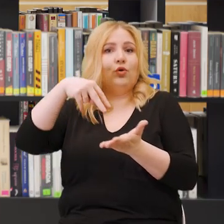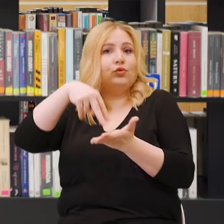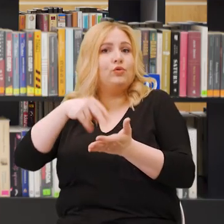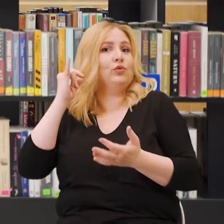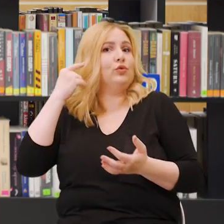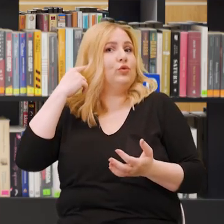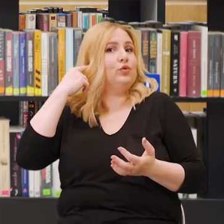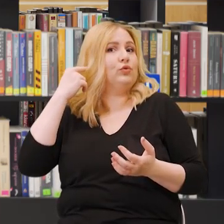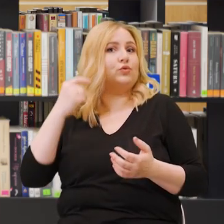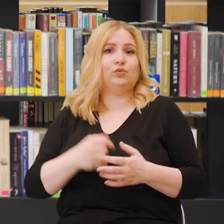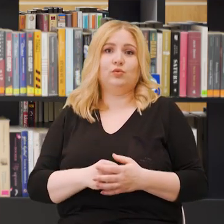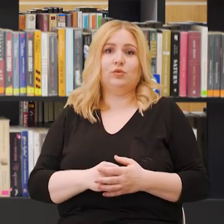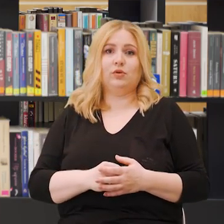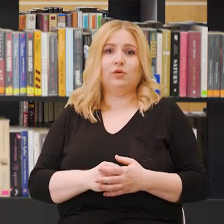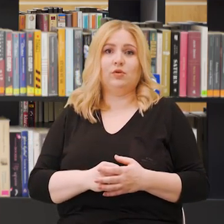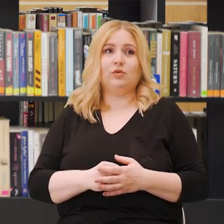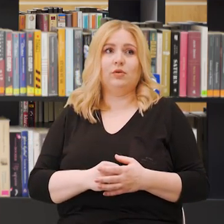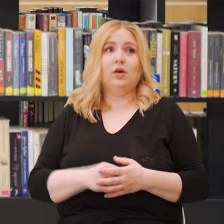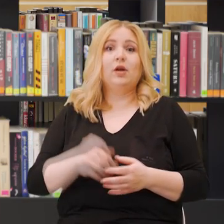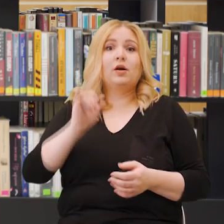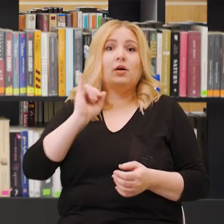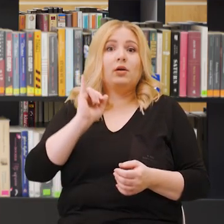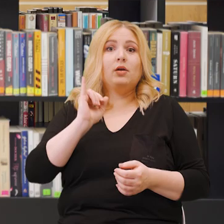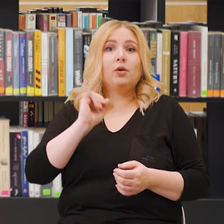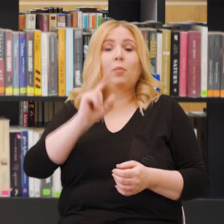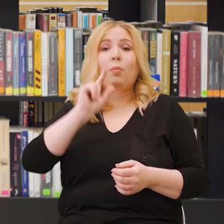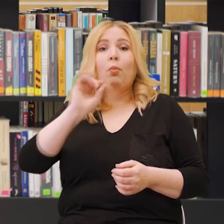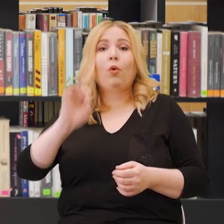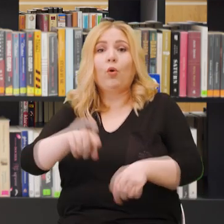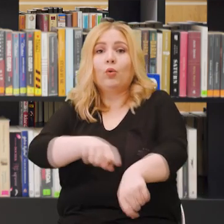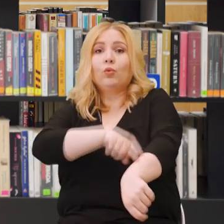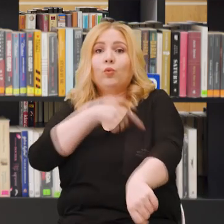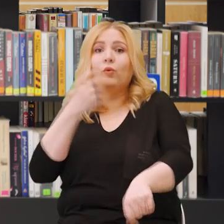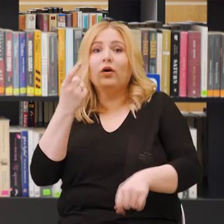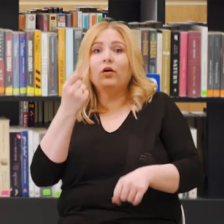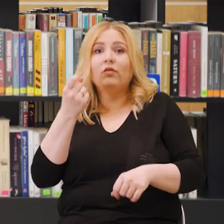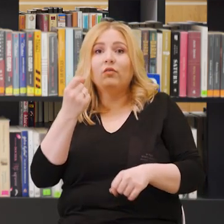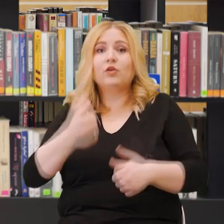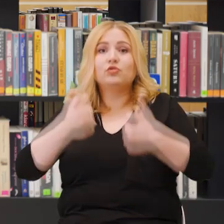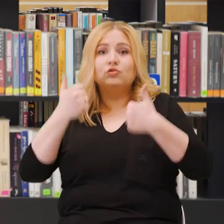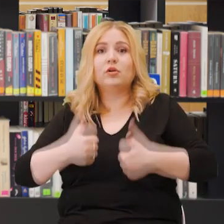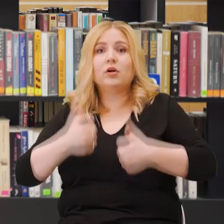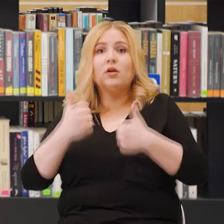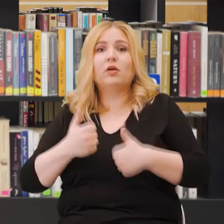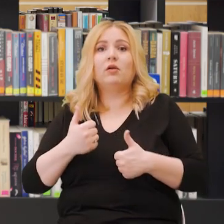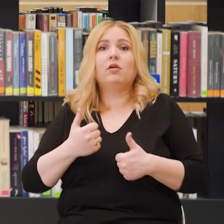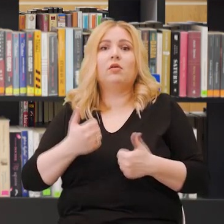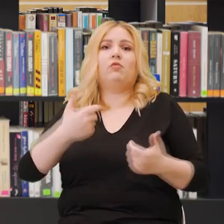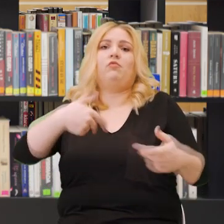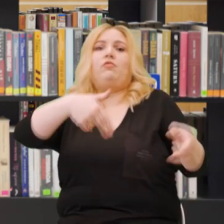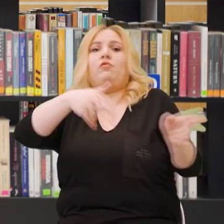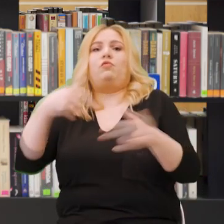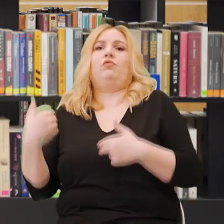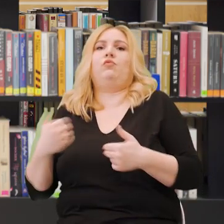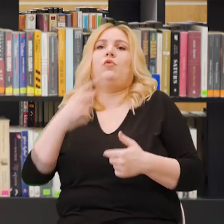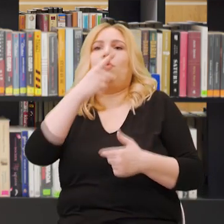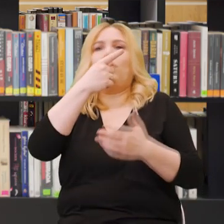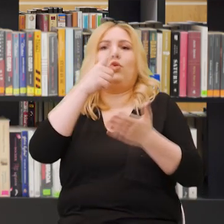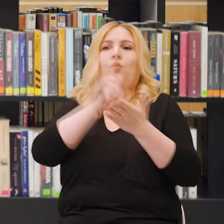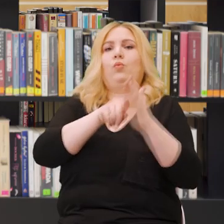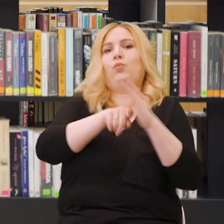nasłuchiwał. Stukał znów i sykał ze zniecierpliwieniem, a wreszcie po dłuższej chwili bezowocnego czekania zawiedziony